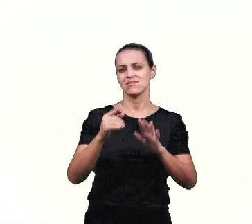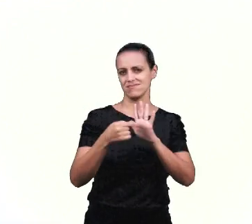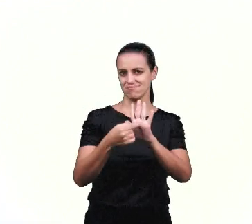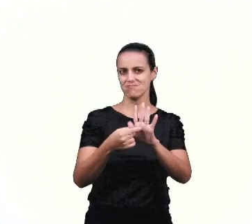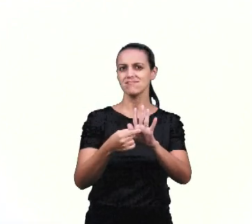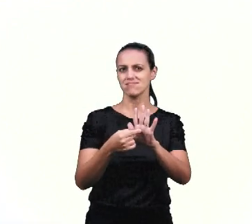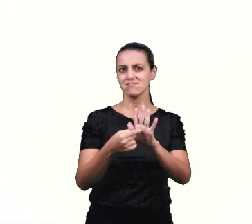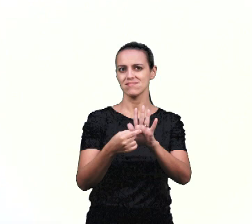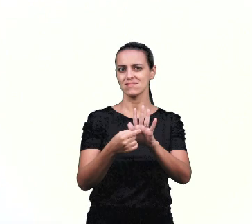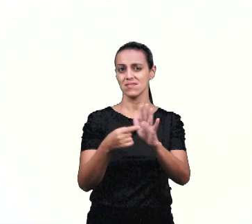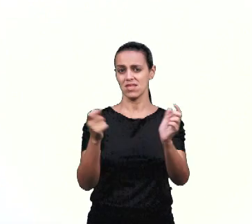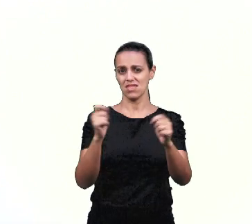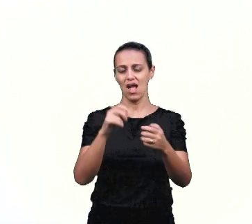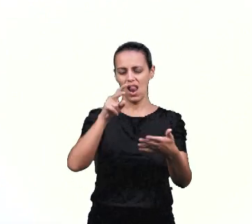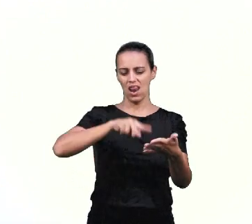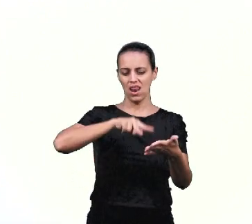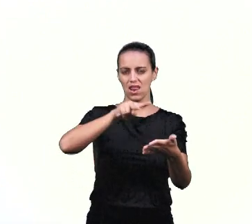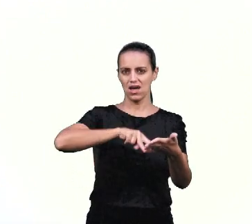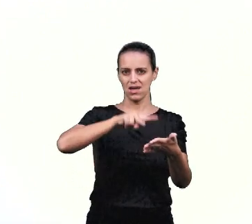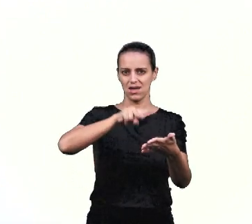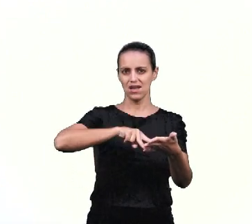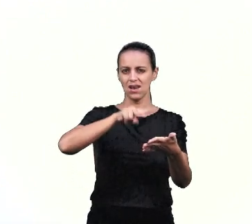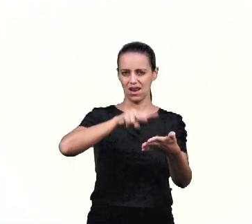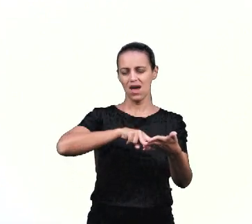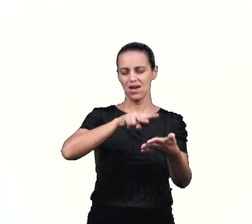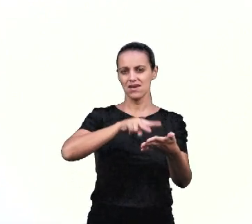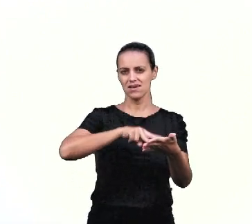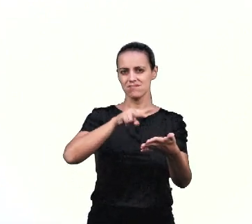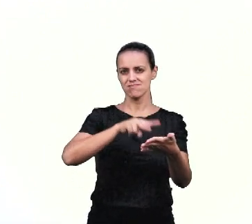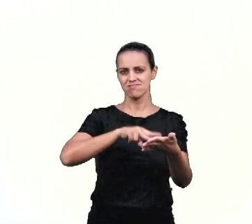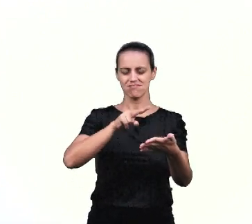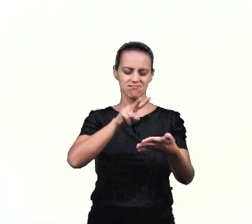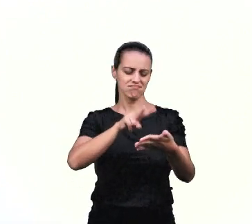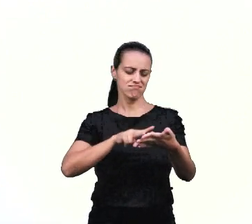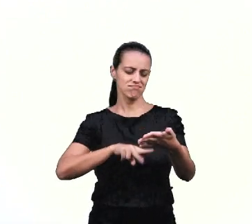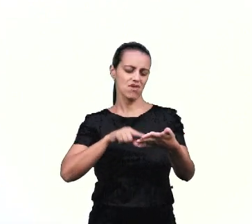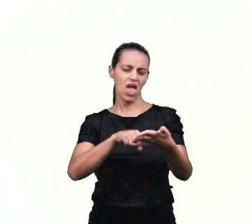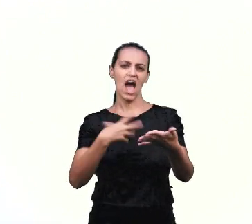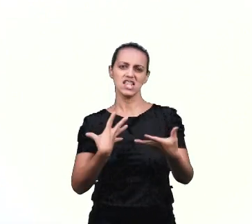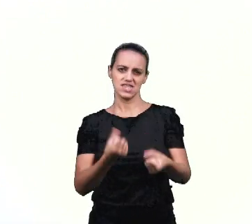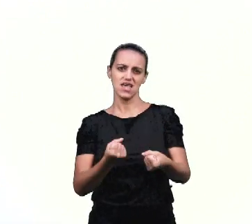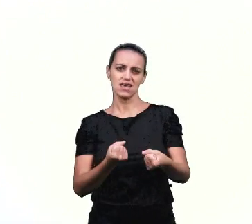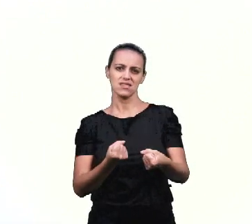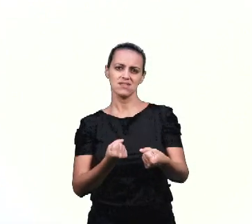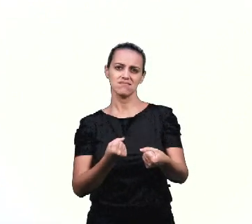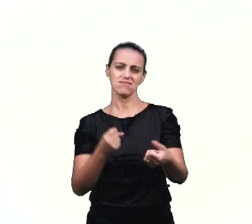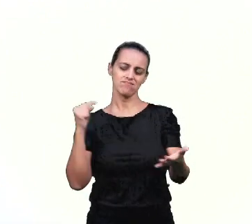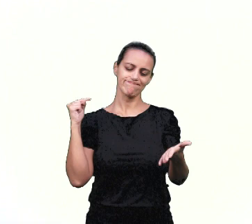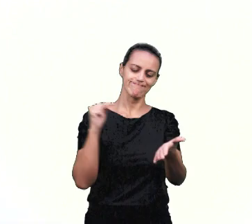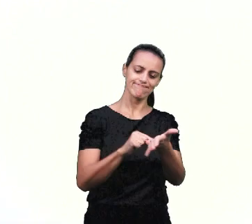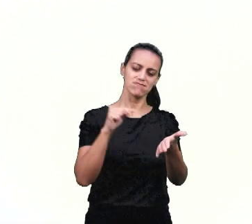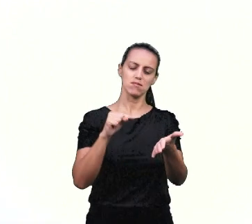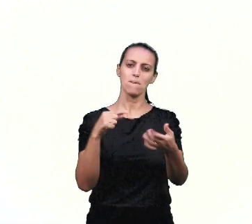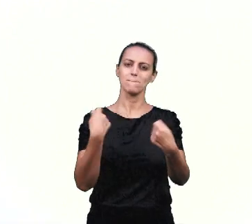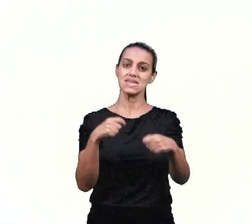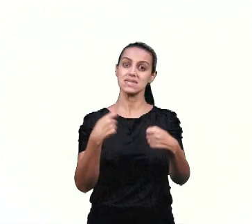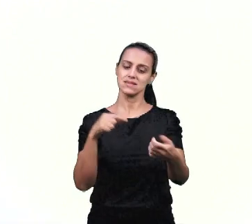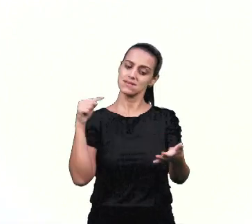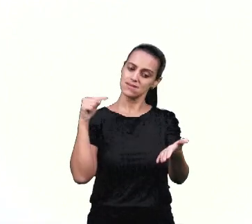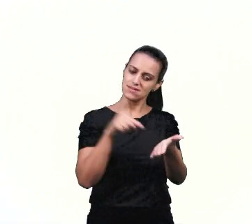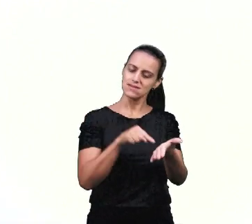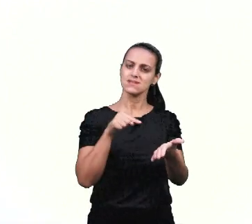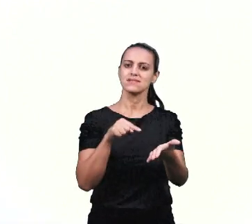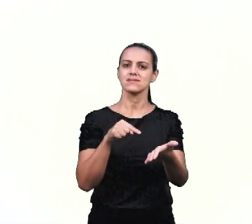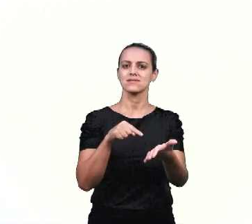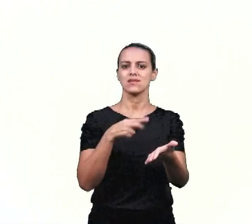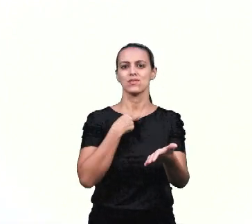la publicité, etc. Donc, il faut cliquer là, hein. Il faut marquer, cocher